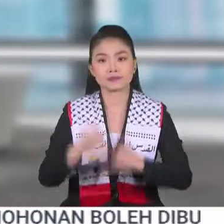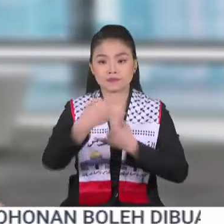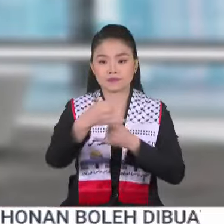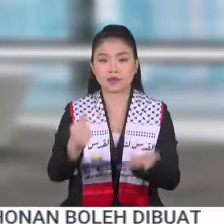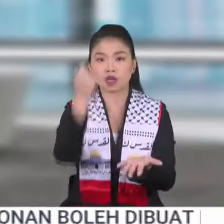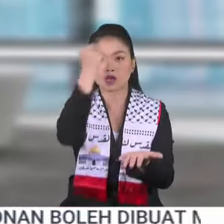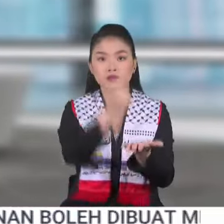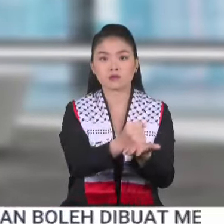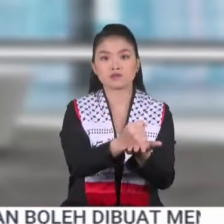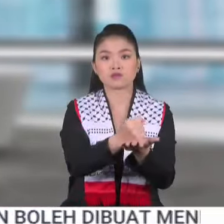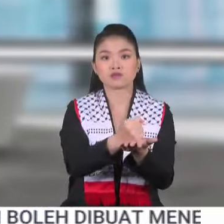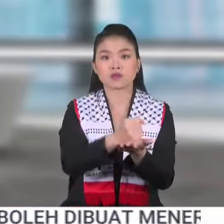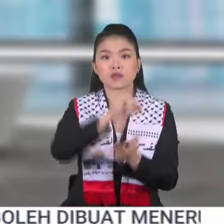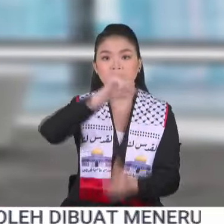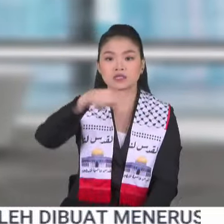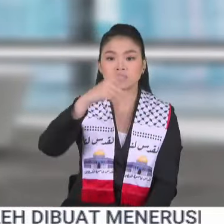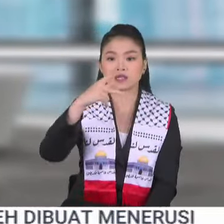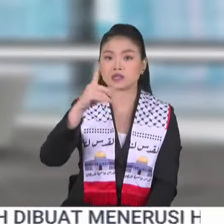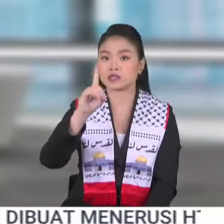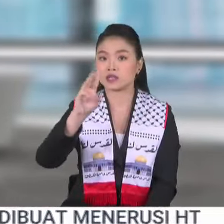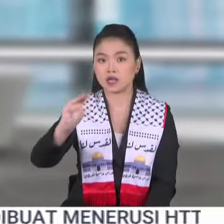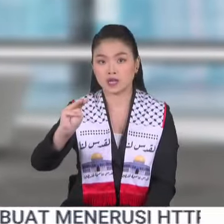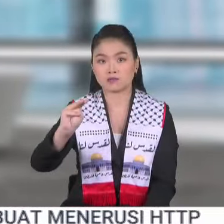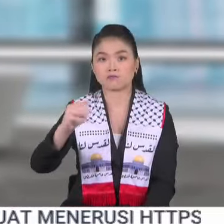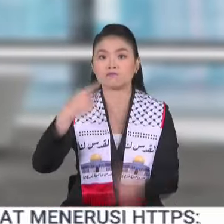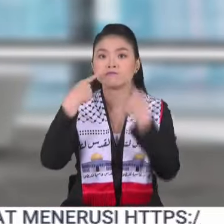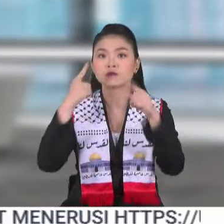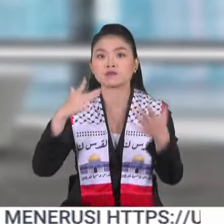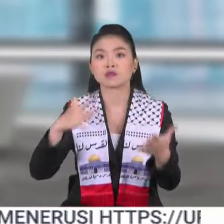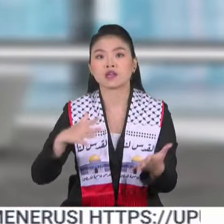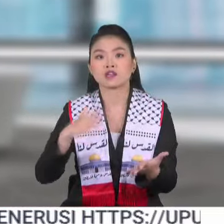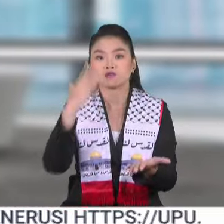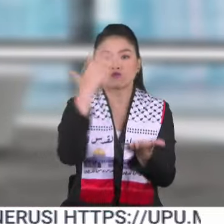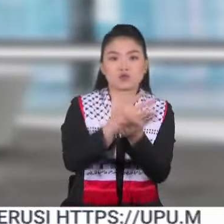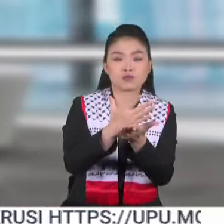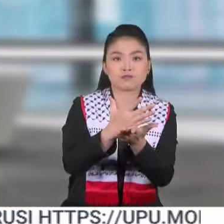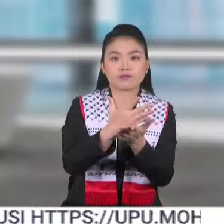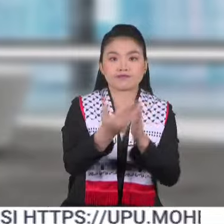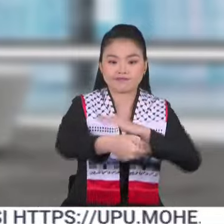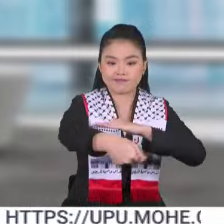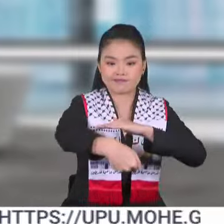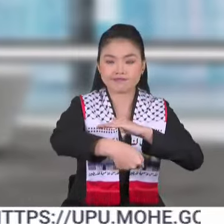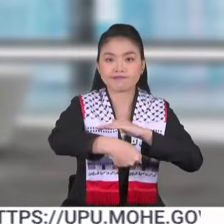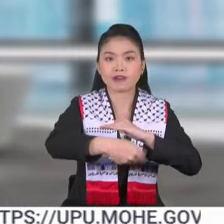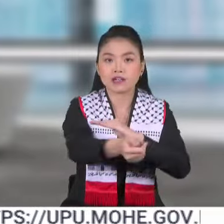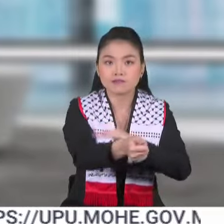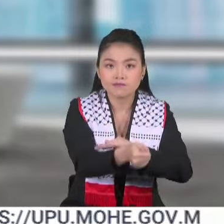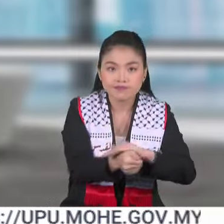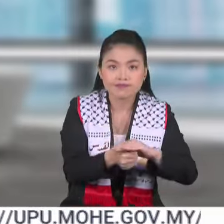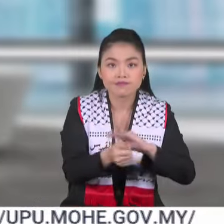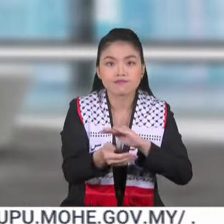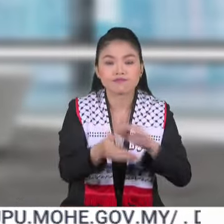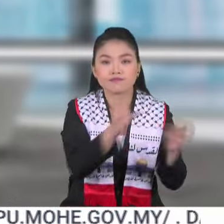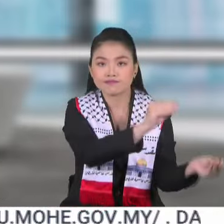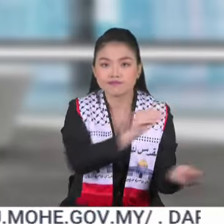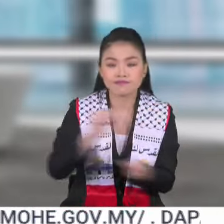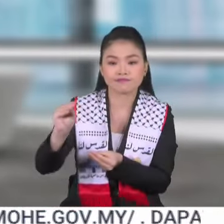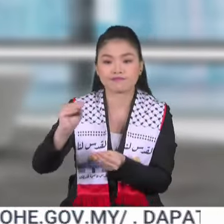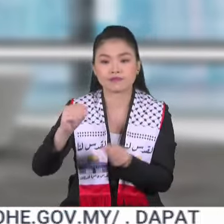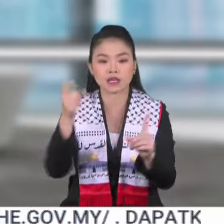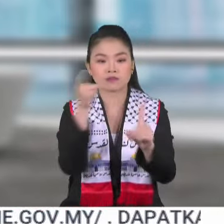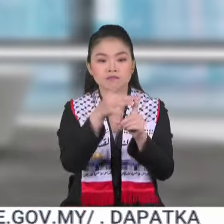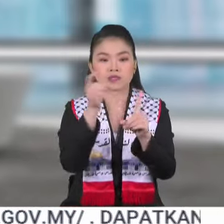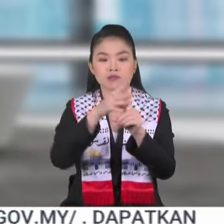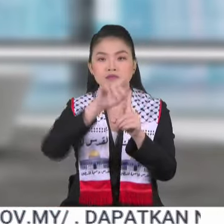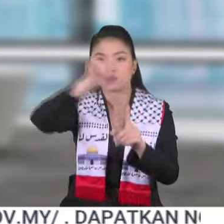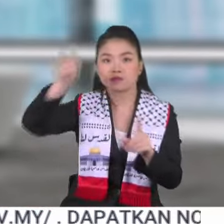Jabatan Kastam Diraja Malaysia JKDM berjaya menyekat penyeludupan gegelung besi steel coil, minuman keras dan serbuk tembakau